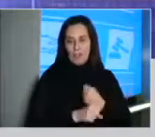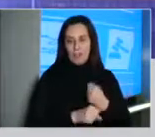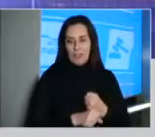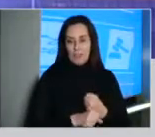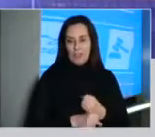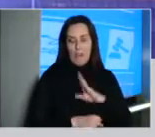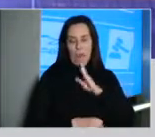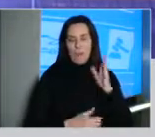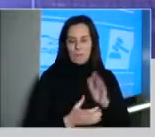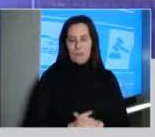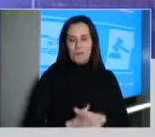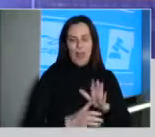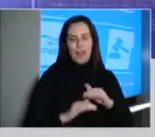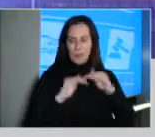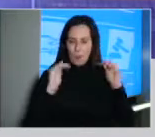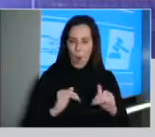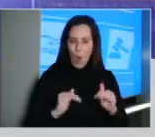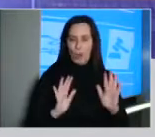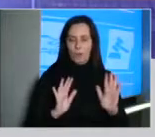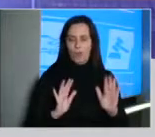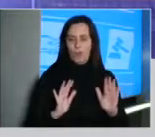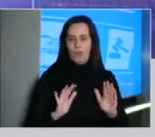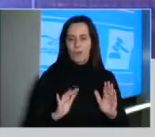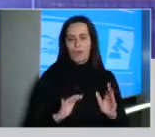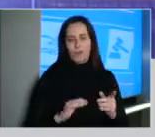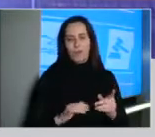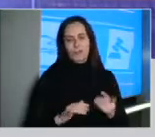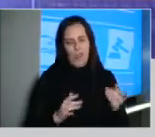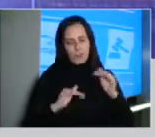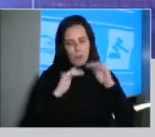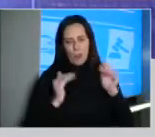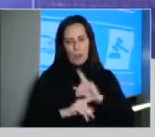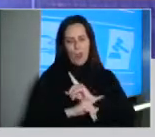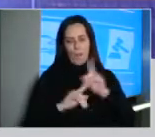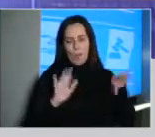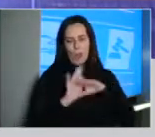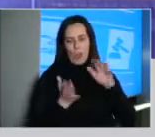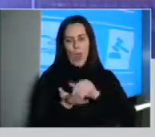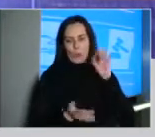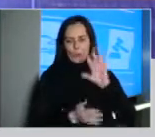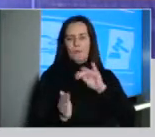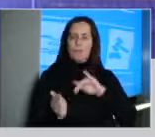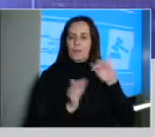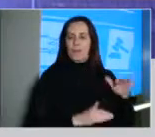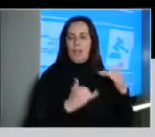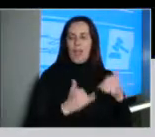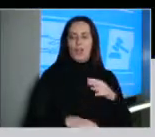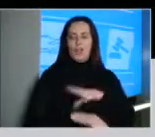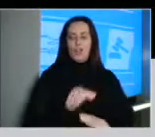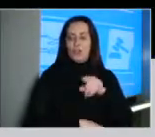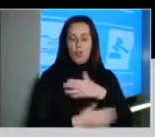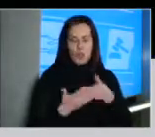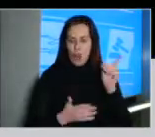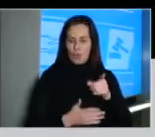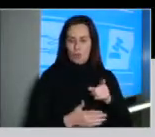עומס באירוע. אז כדי להפחית באורחים כנראה, הלא רצויים, חוקקו את החוק הזה. ומפה נעבור לשוודיה. שם אין